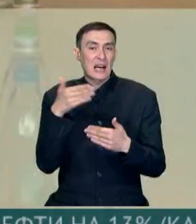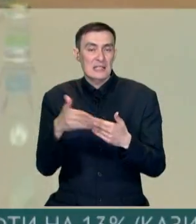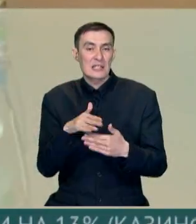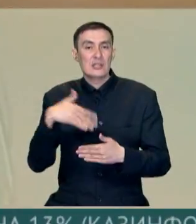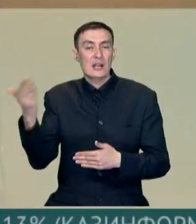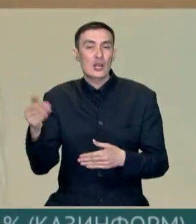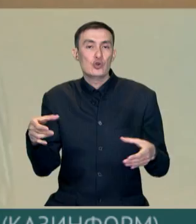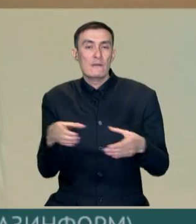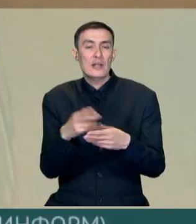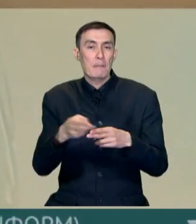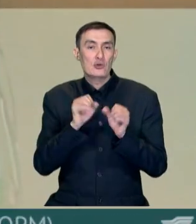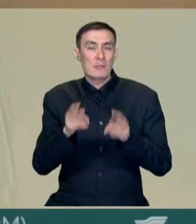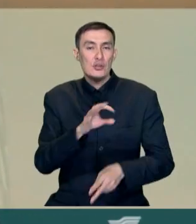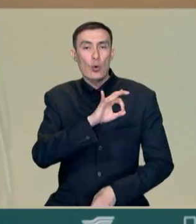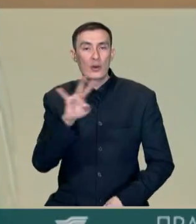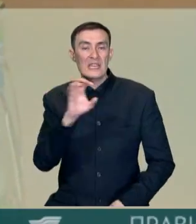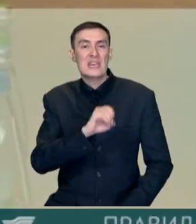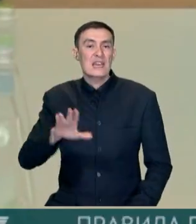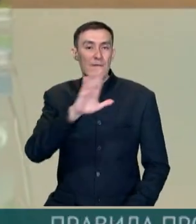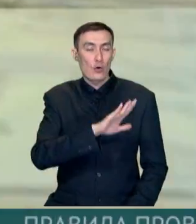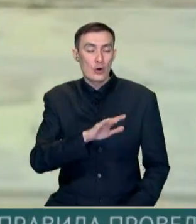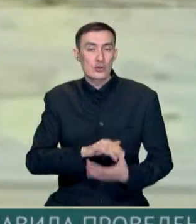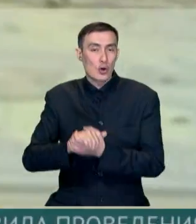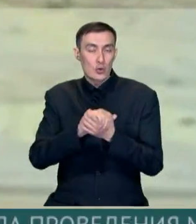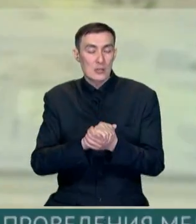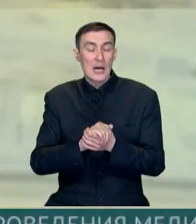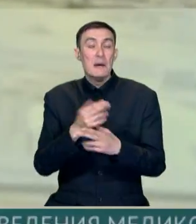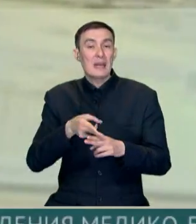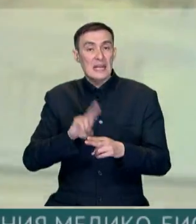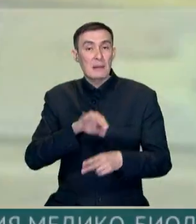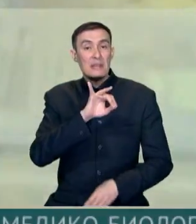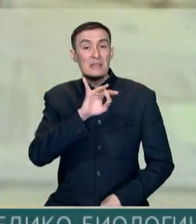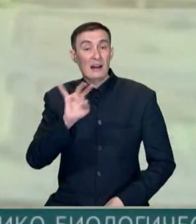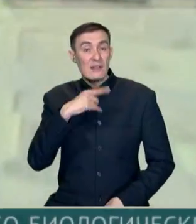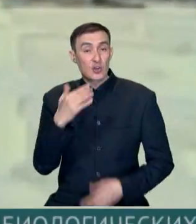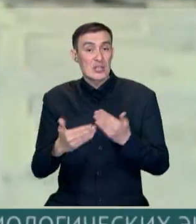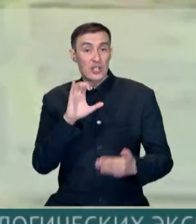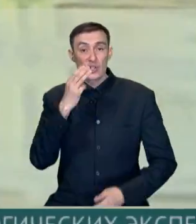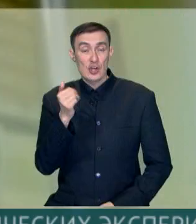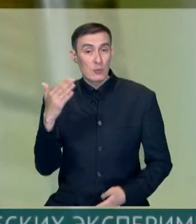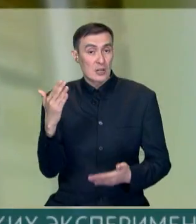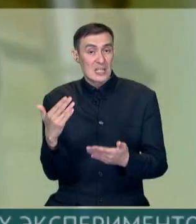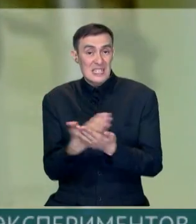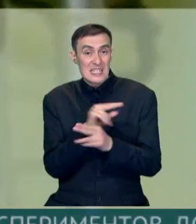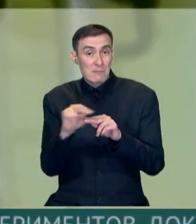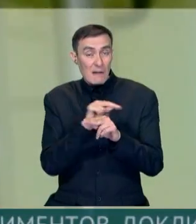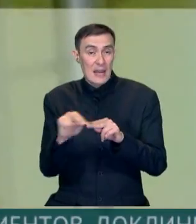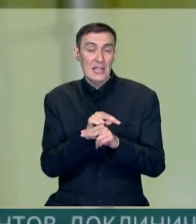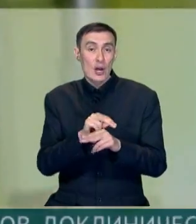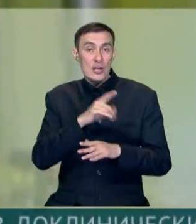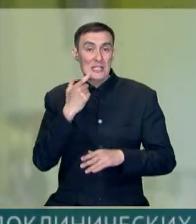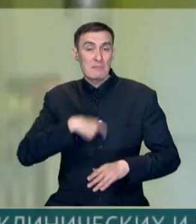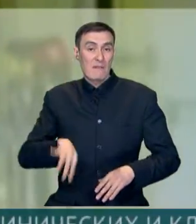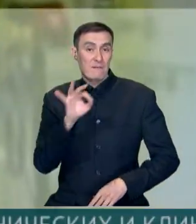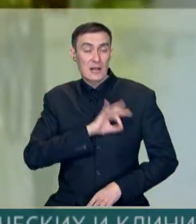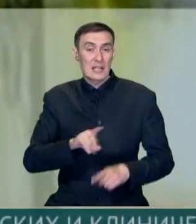стороны Совбеза ООН, США и Евросоюза. При этом в Тегеране заявили, что если Штаты начнут исправлять текст под себя,